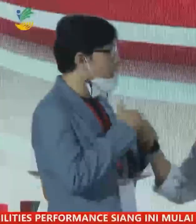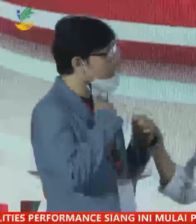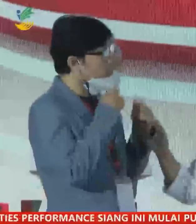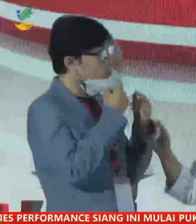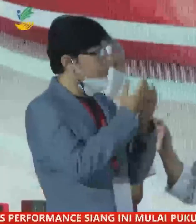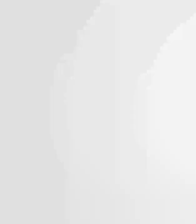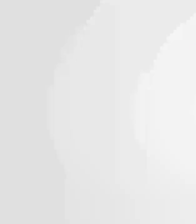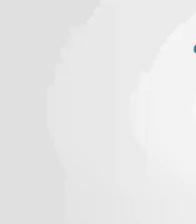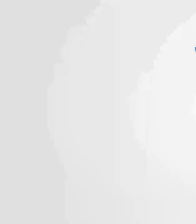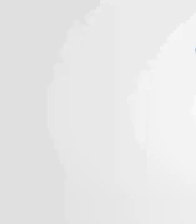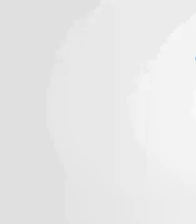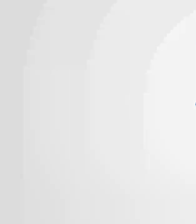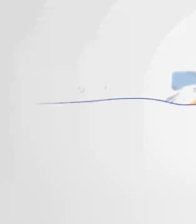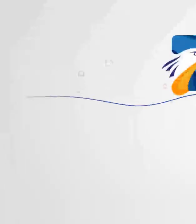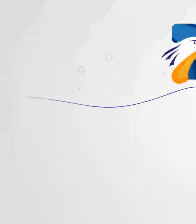ngomong